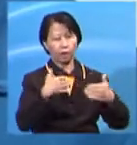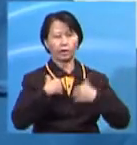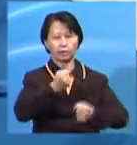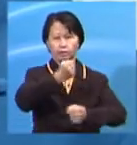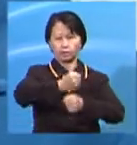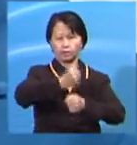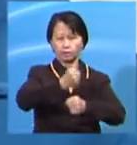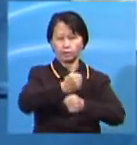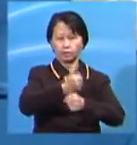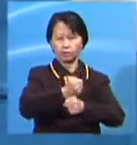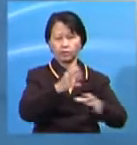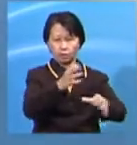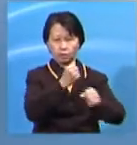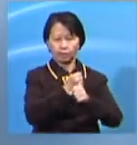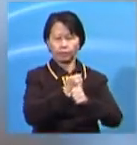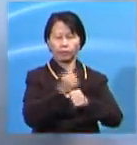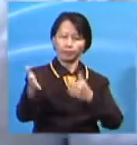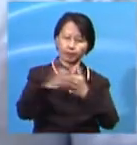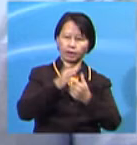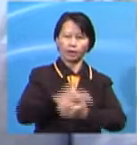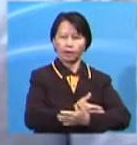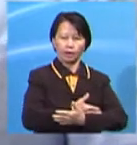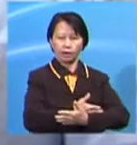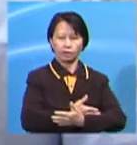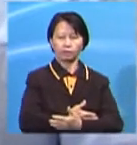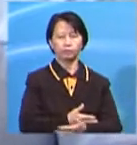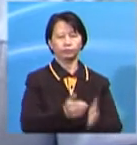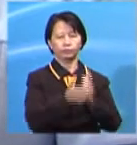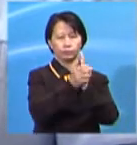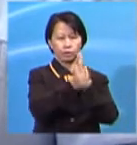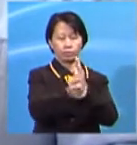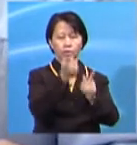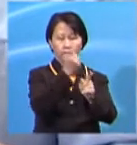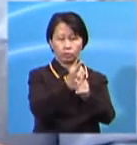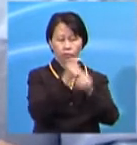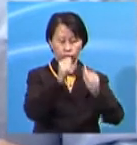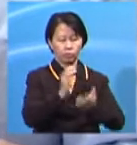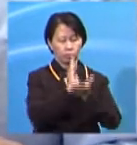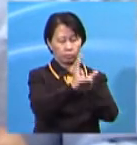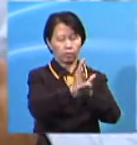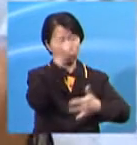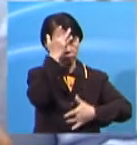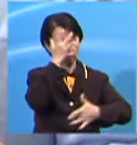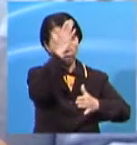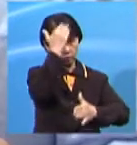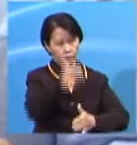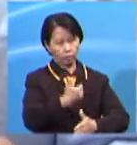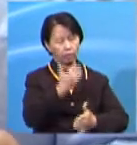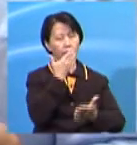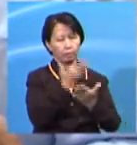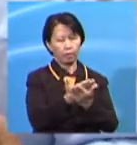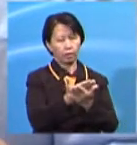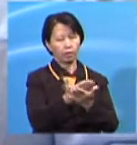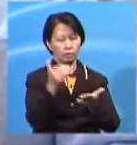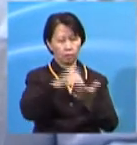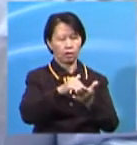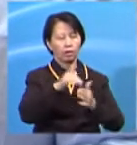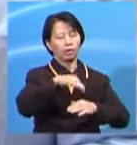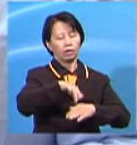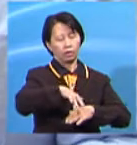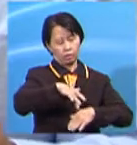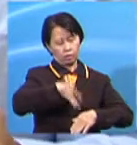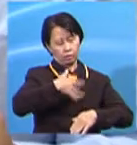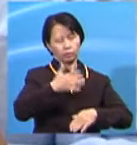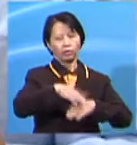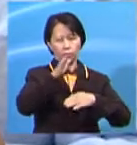pekerjaan, dia dapat balik anak dia. Selain itu, kemahiran yang betul dapat membantu pesakit strok pulih dan berasa lebih selesa.